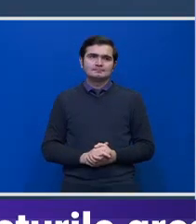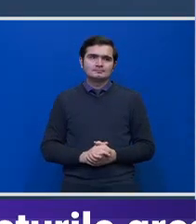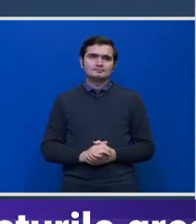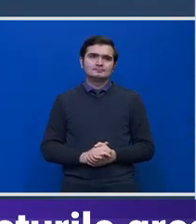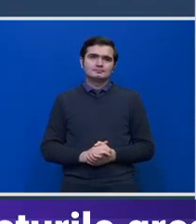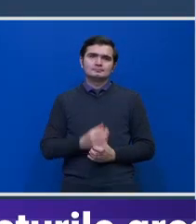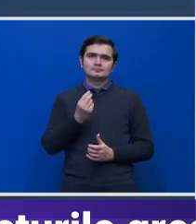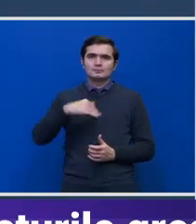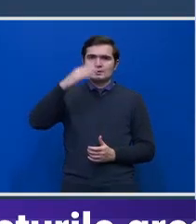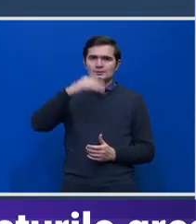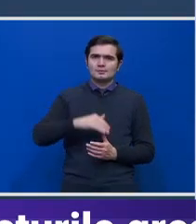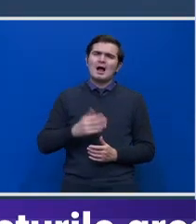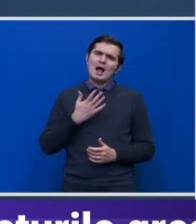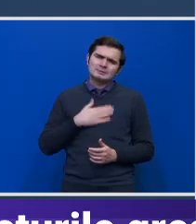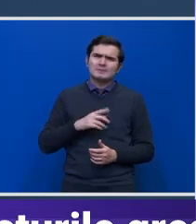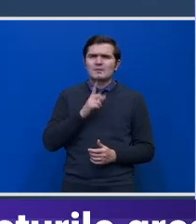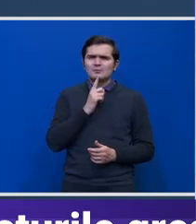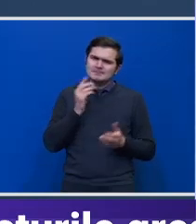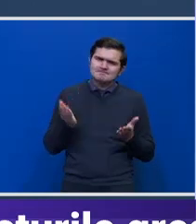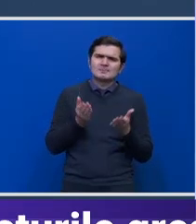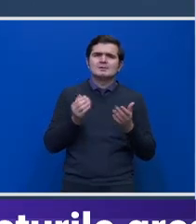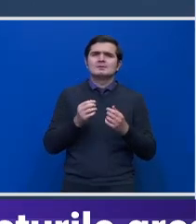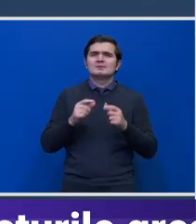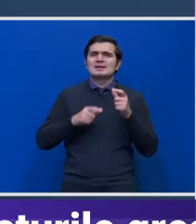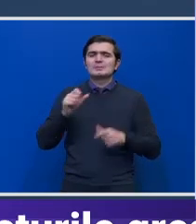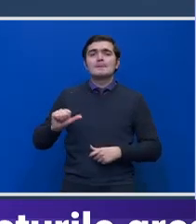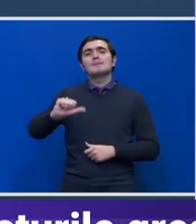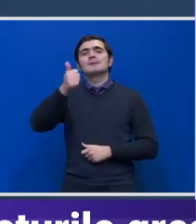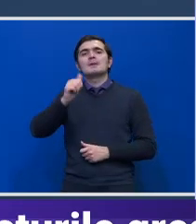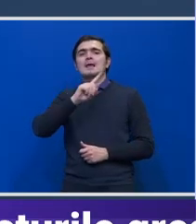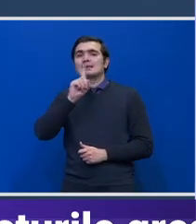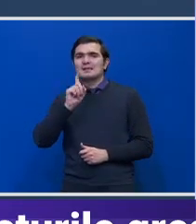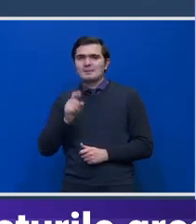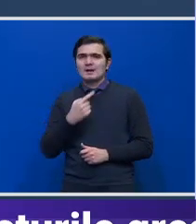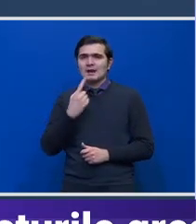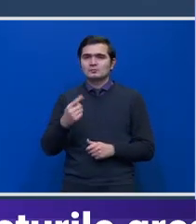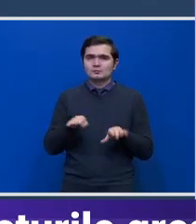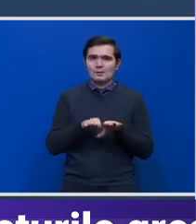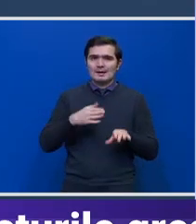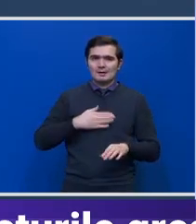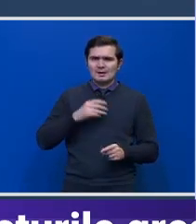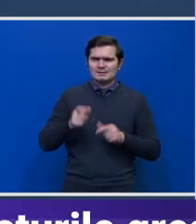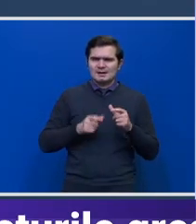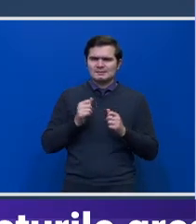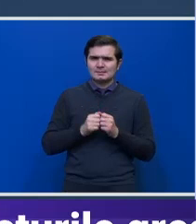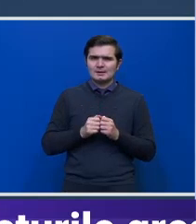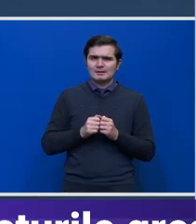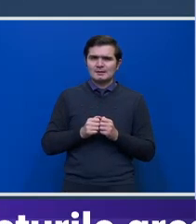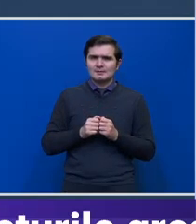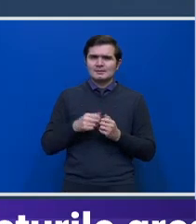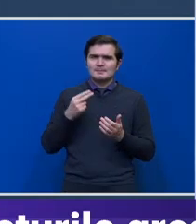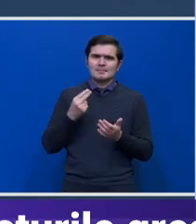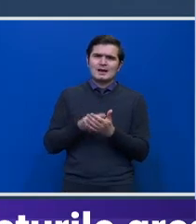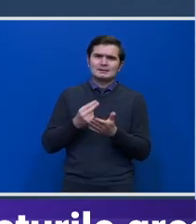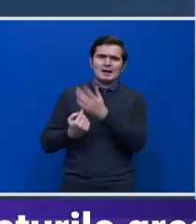Bună ziua, domnule ministru. Aș insista puțin la primele întrebări pe care vi le-a adresat colega mea legate de această retroactivitate,